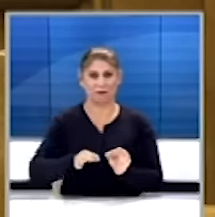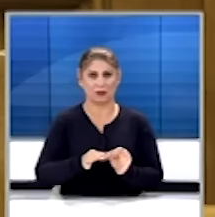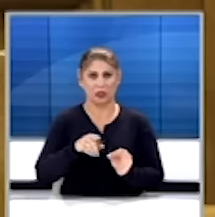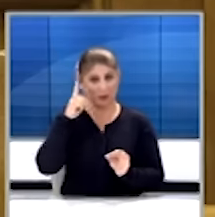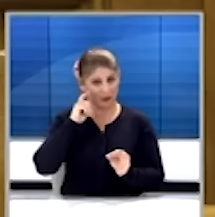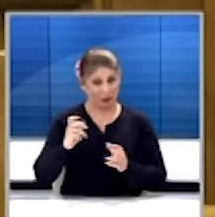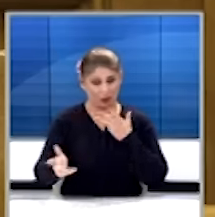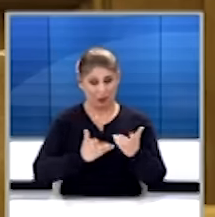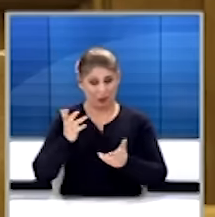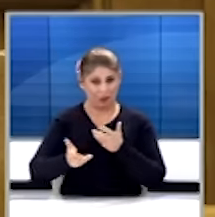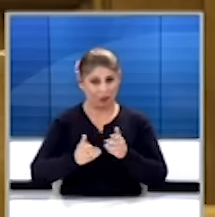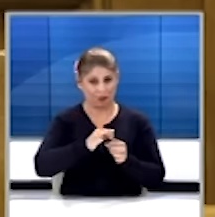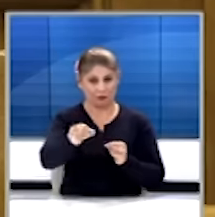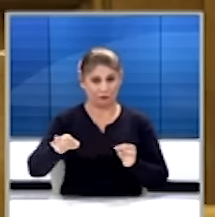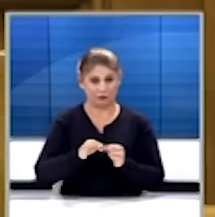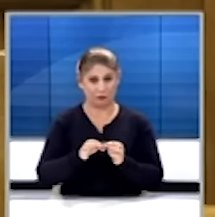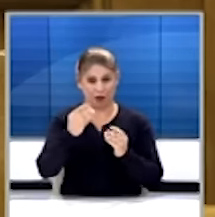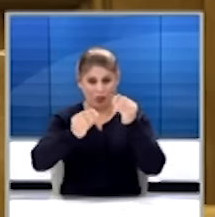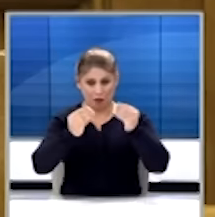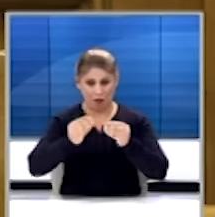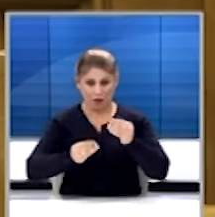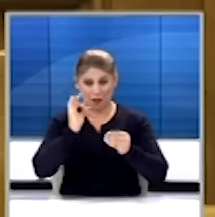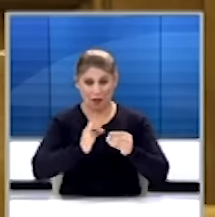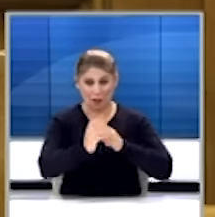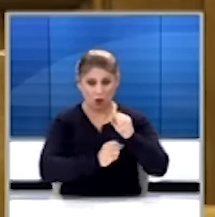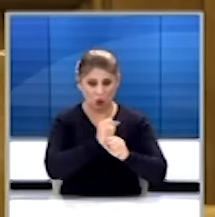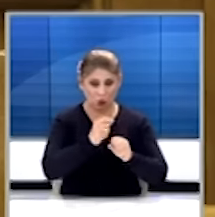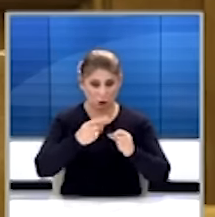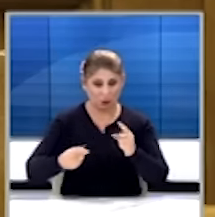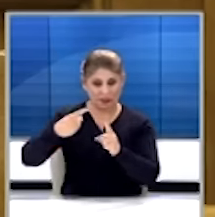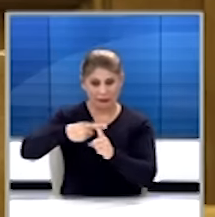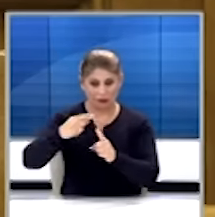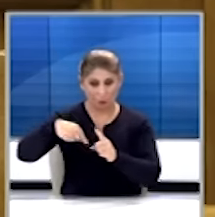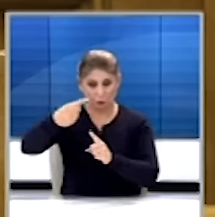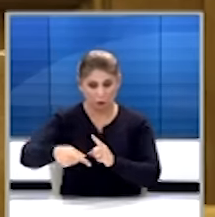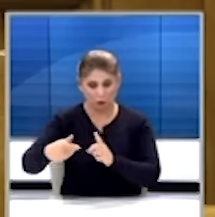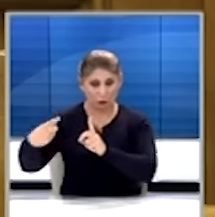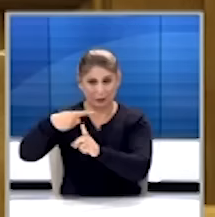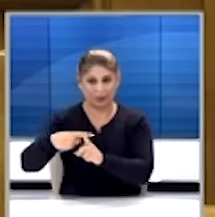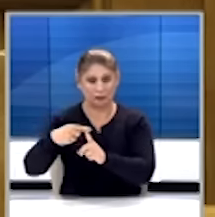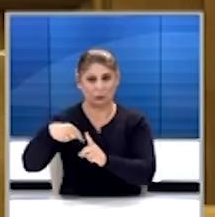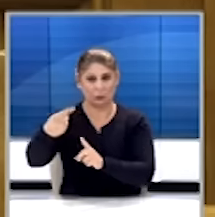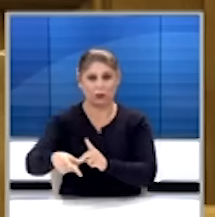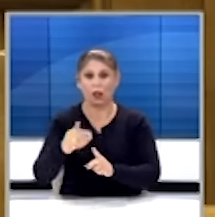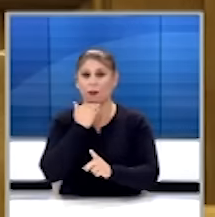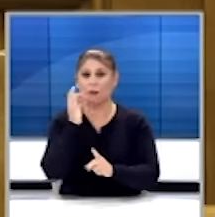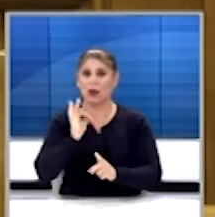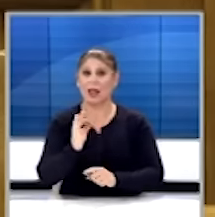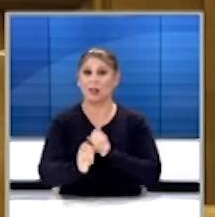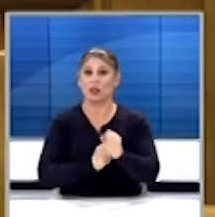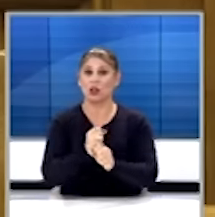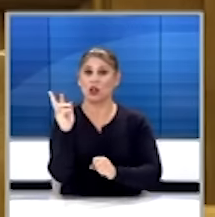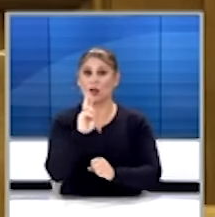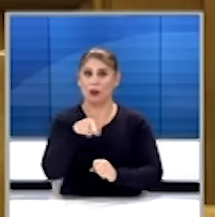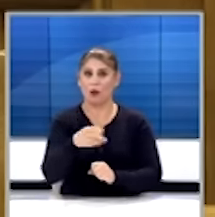αθρίζονται χρόνο με το χρόνο και ότι δεν είναι δυνατόν να υπάρχει κάθε χρόνο ρεκόρ σε αυτόν